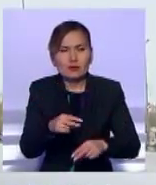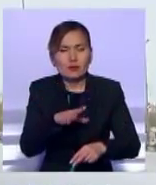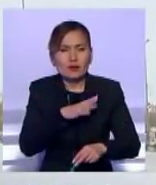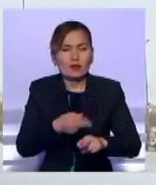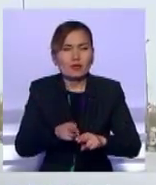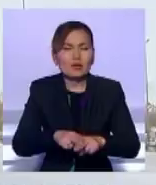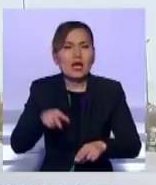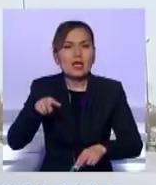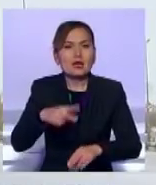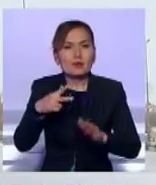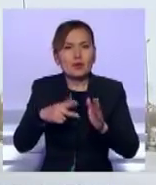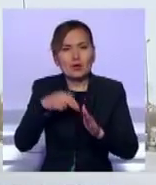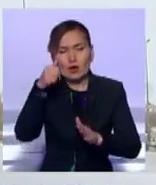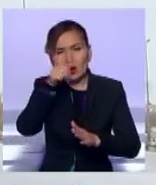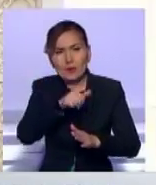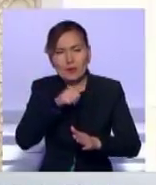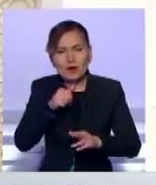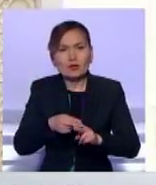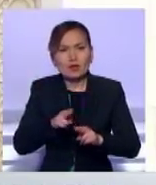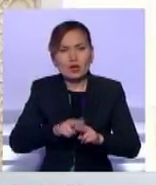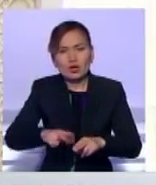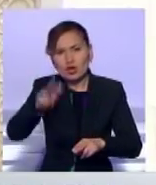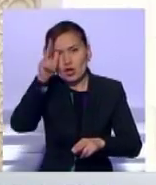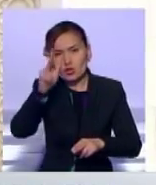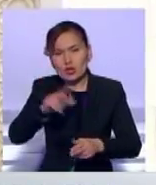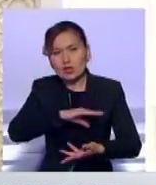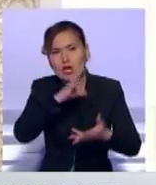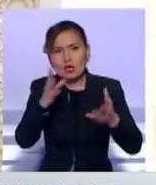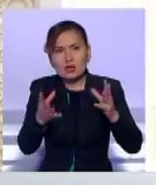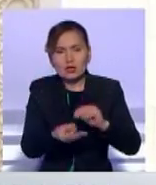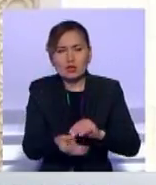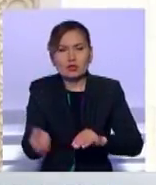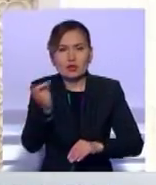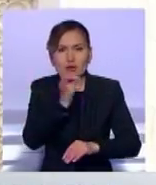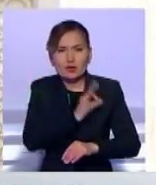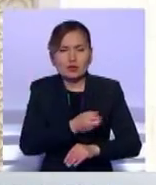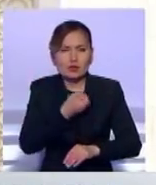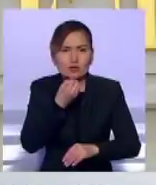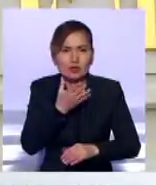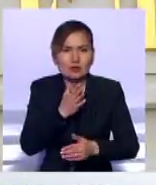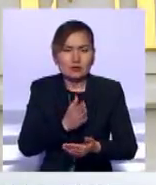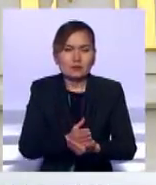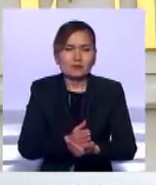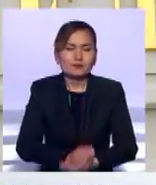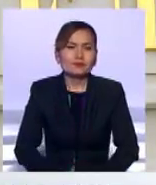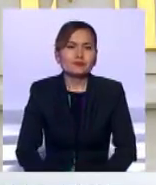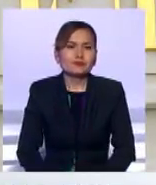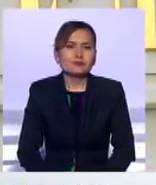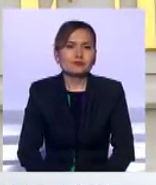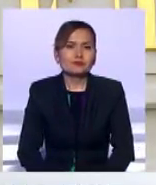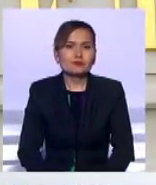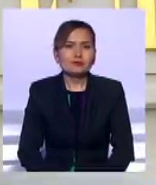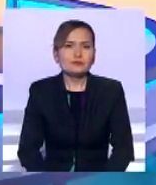жетістіктер 2018 жылдың алғашқы 3 айының нәтижесі. Жансұлу Дүйсенәлі, Шахмұрат Еш Баев, хабар 24.